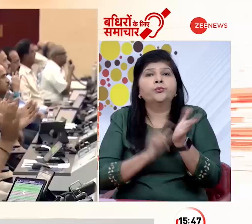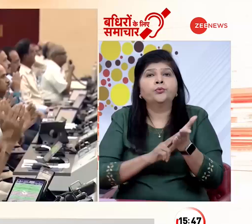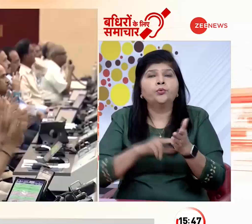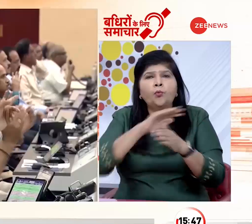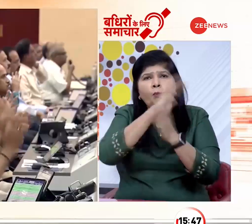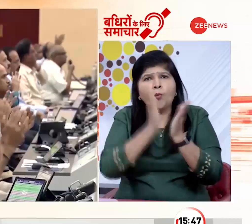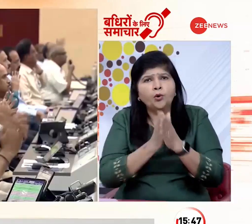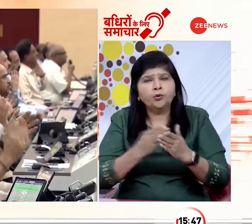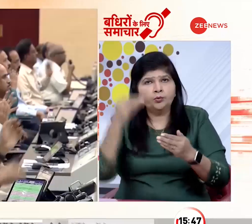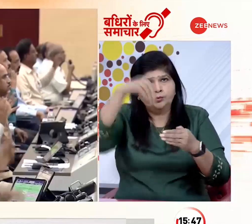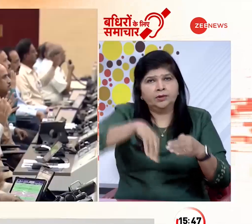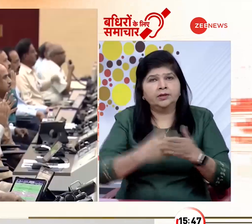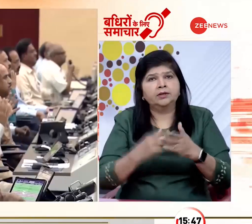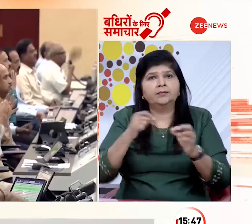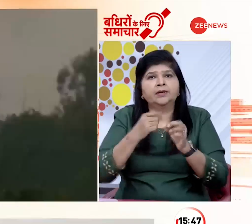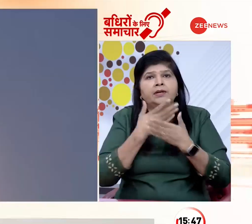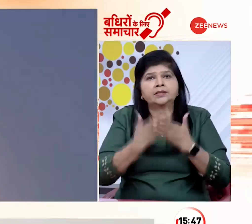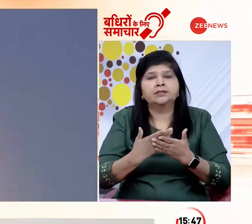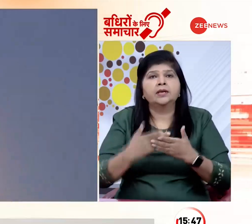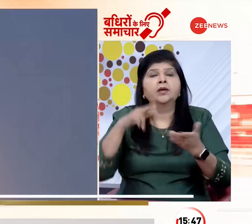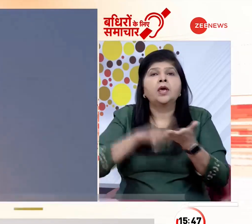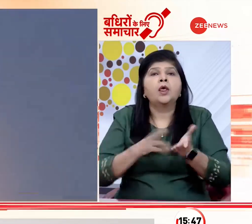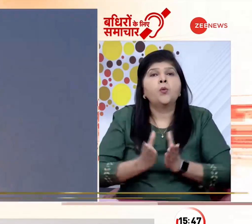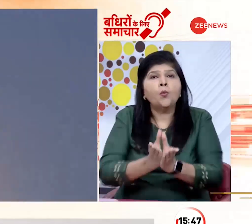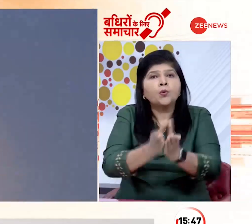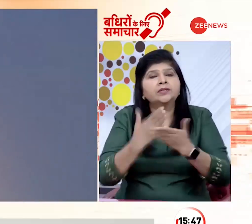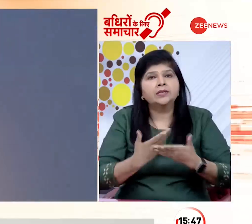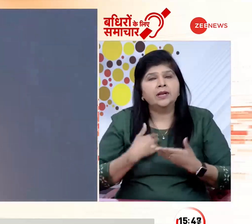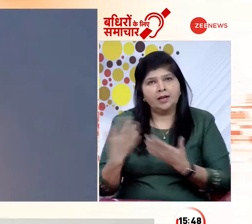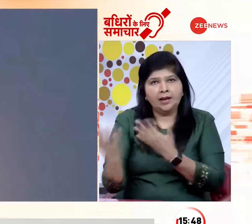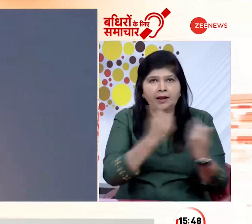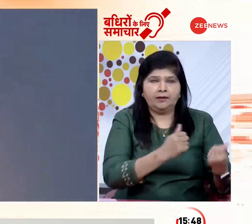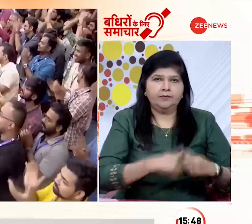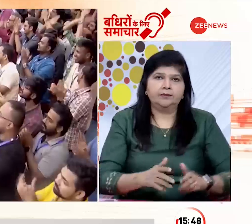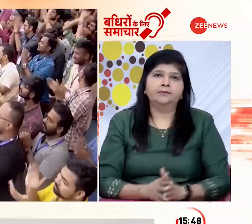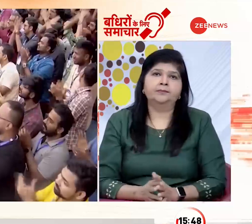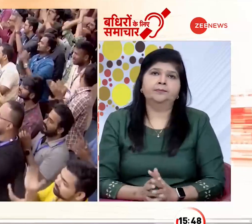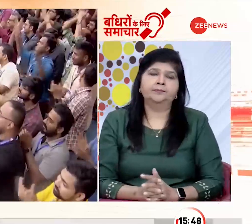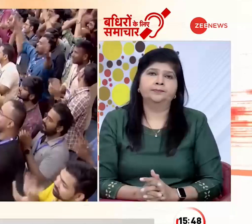गया। बंगाल की खाड़ी से इसे नौसेना ने रिकवर किया।